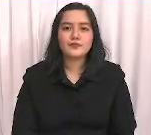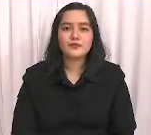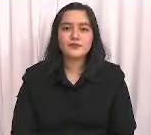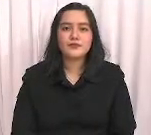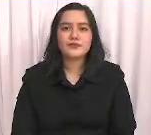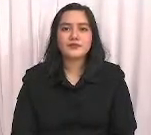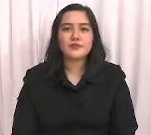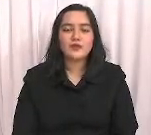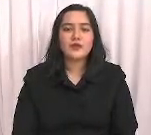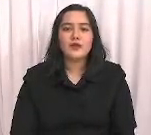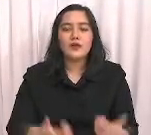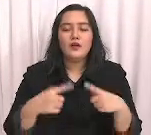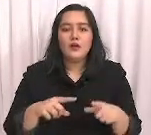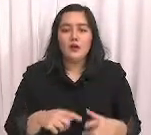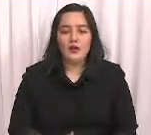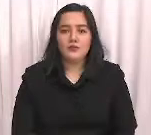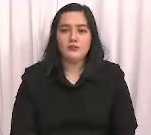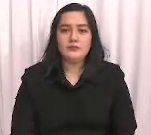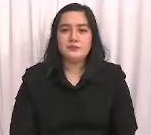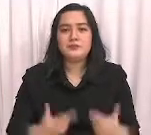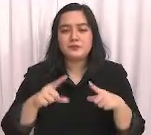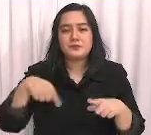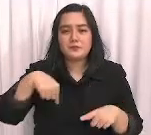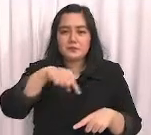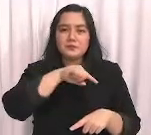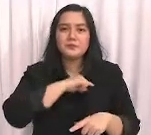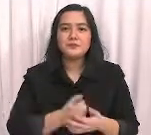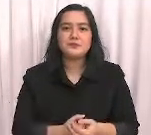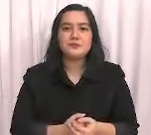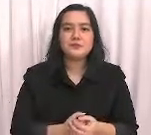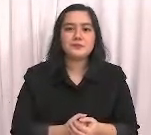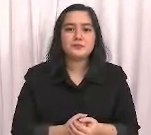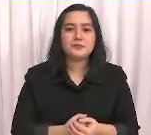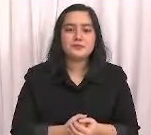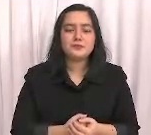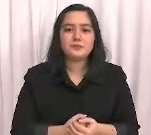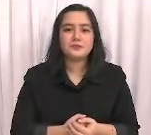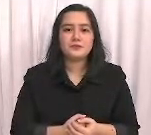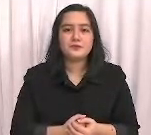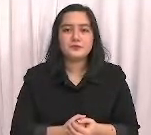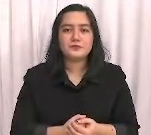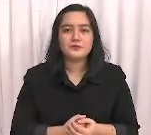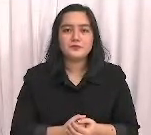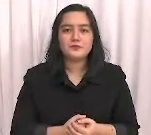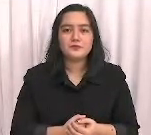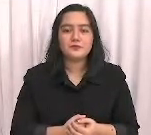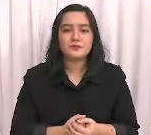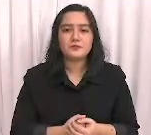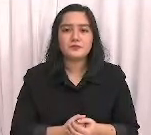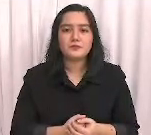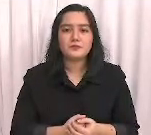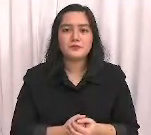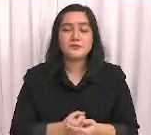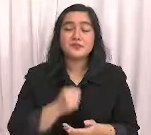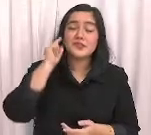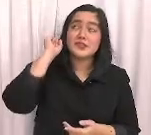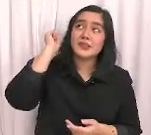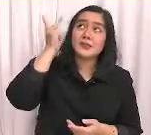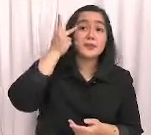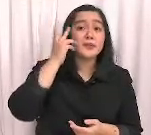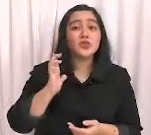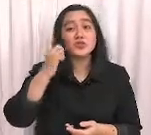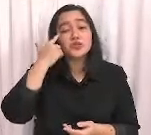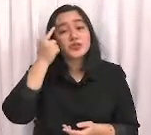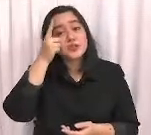Ilagay na natin sa pinakang punto mga kapatid. Mas itinataya ng babae